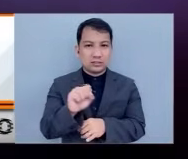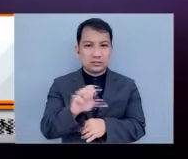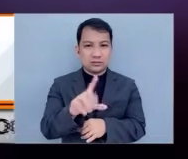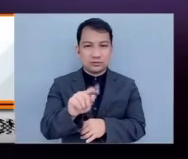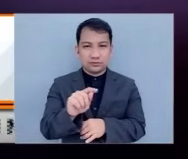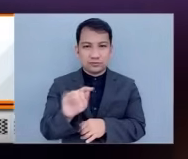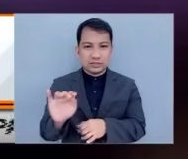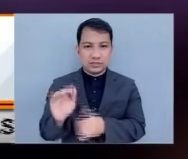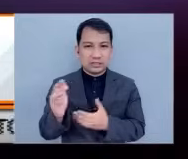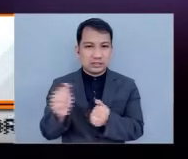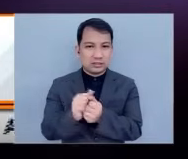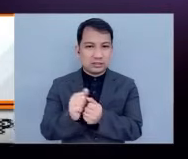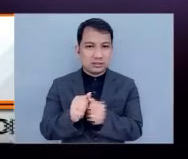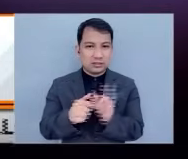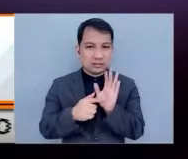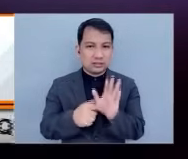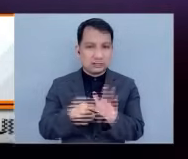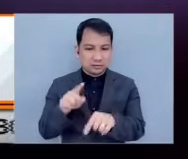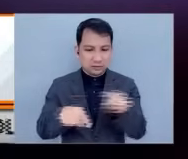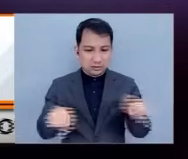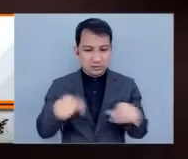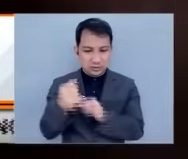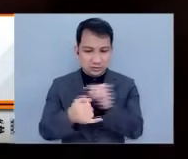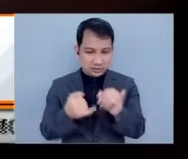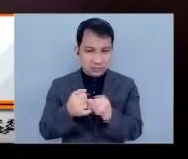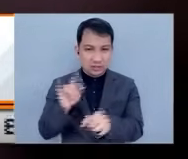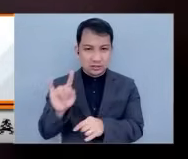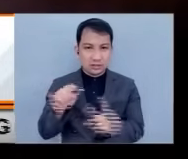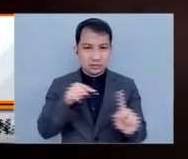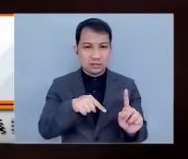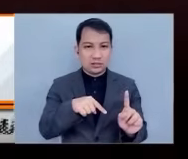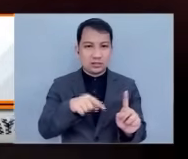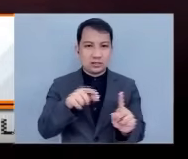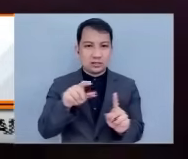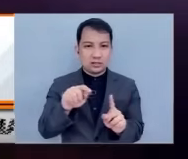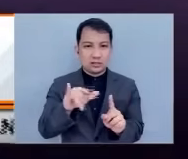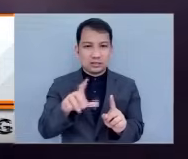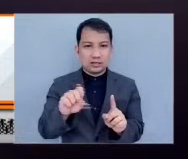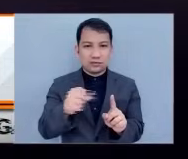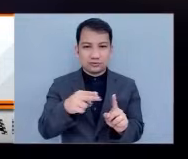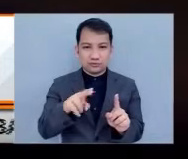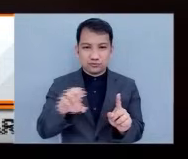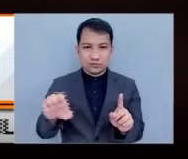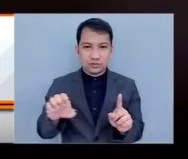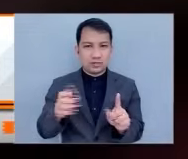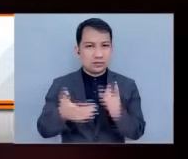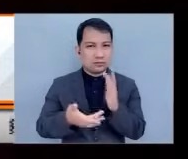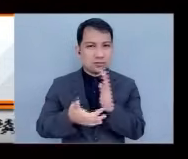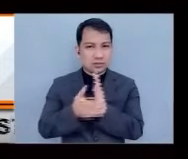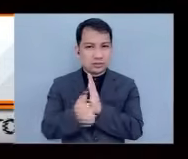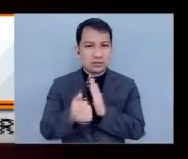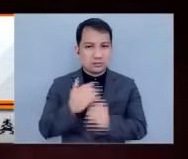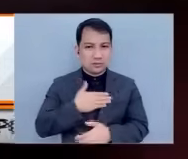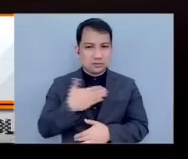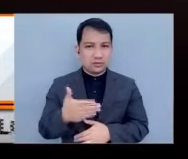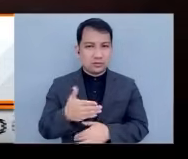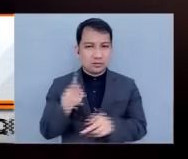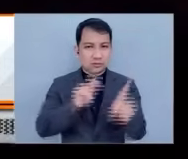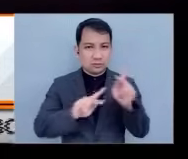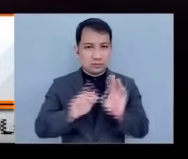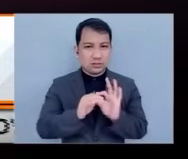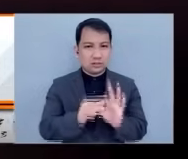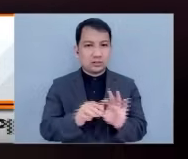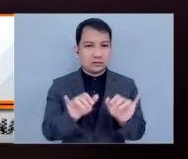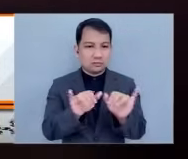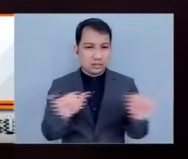na feature sa iba't ibang international media outlets si Taylor Sheesh dahil sa kanyang husay at commitment sa pagpa-perform a la Taylor